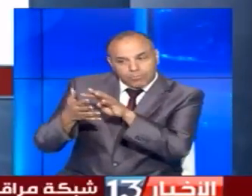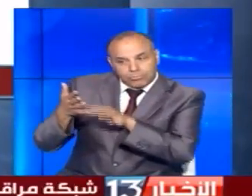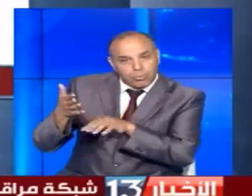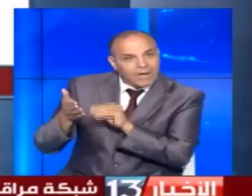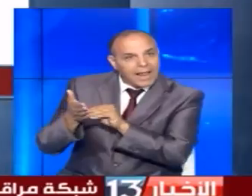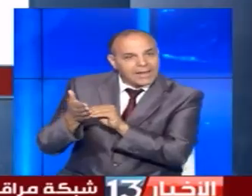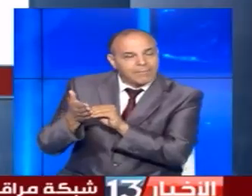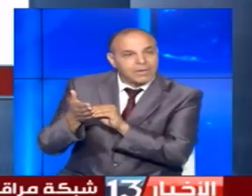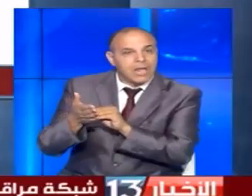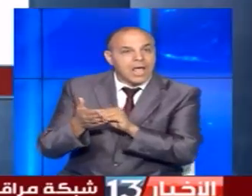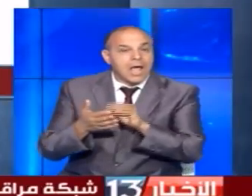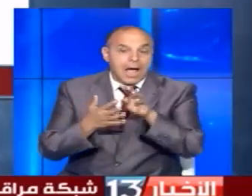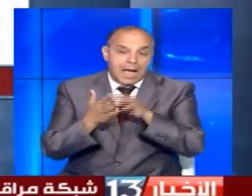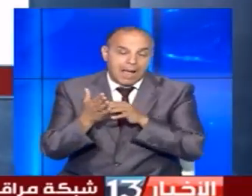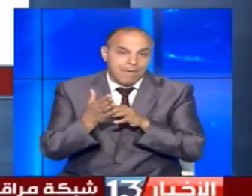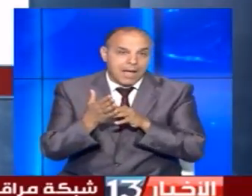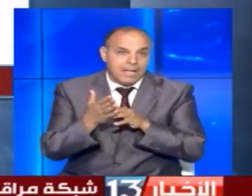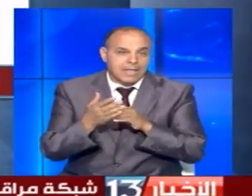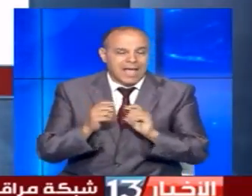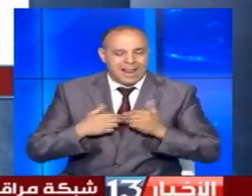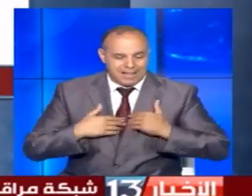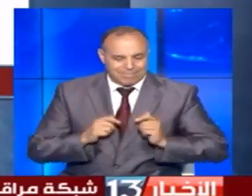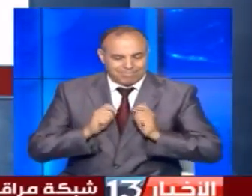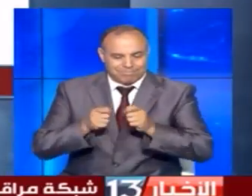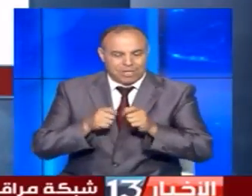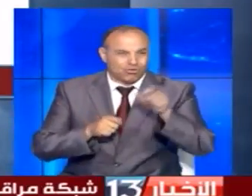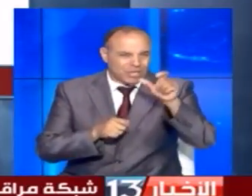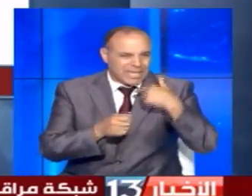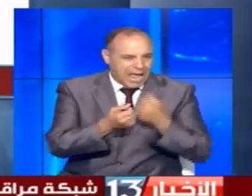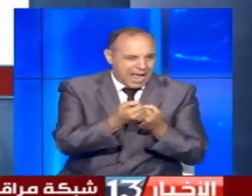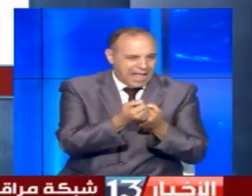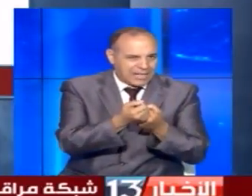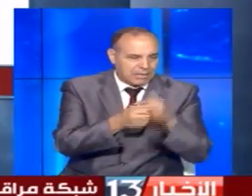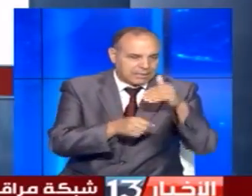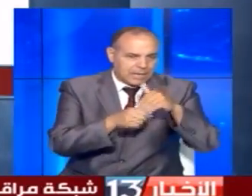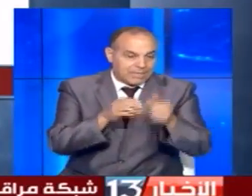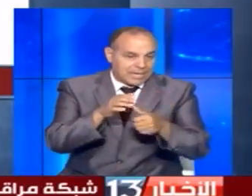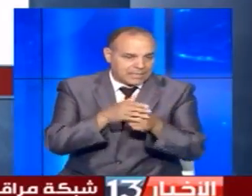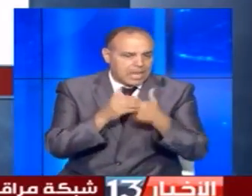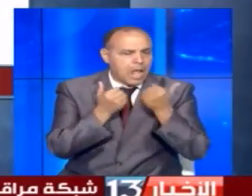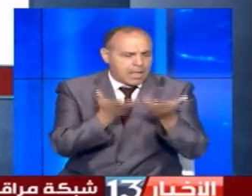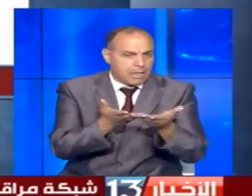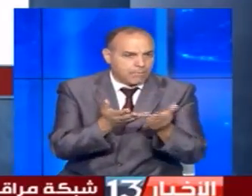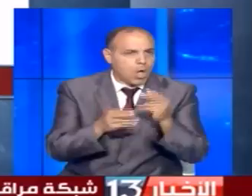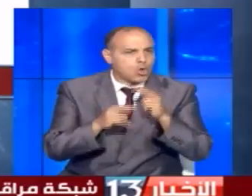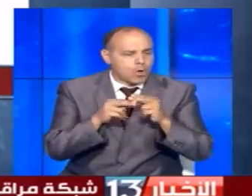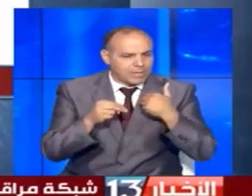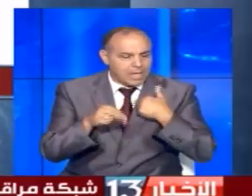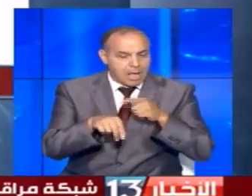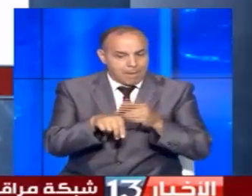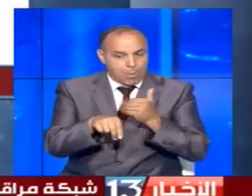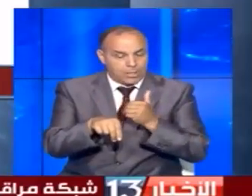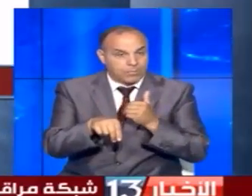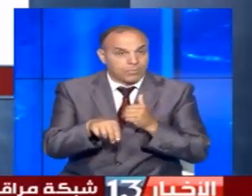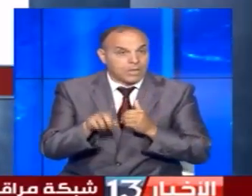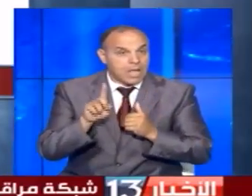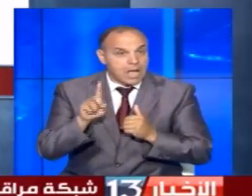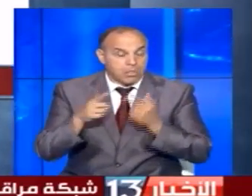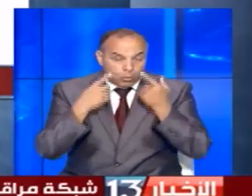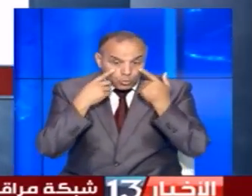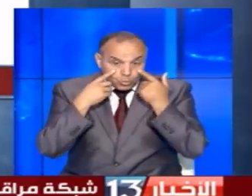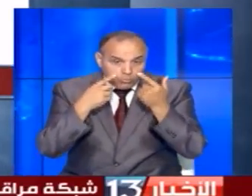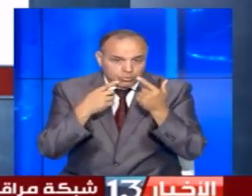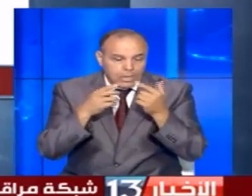أسمائهم ضمن قائمات المزكين لأحد المترشحين للانتخابات الرئاسية السابقة لأوانها من